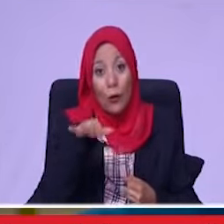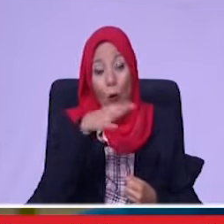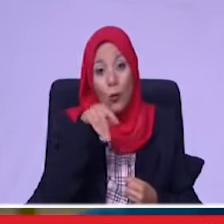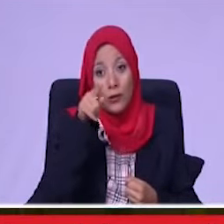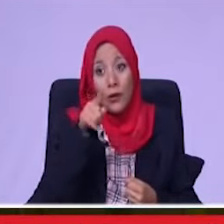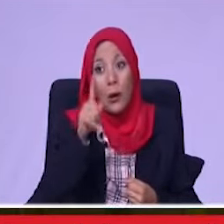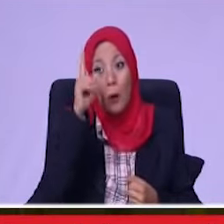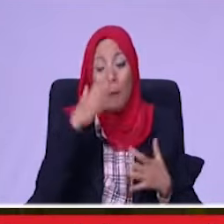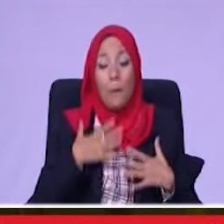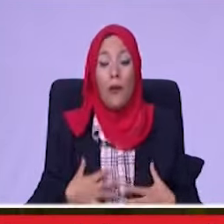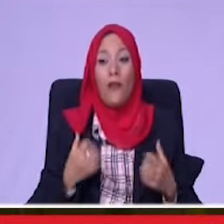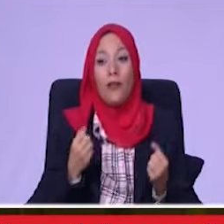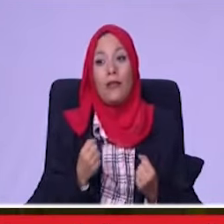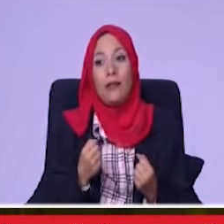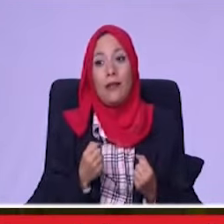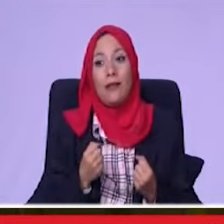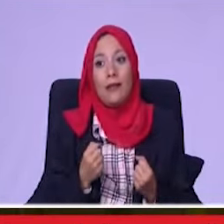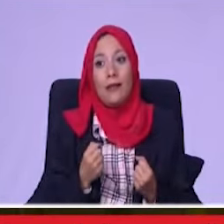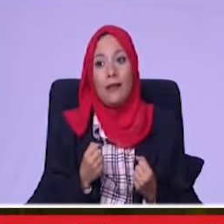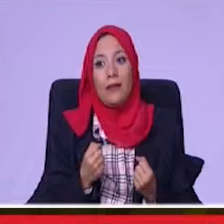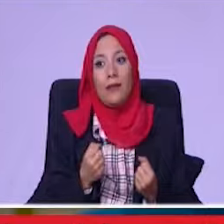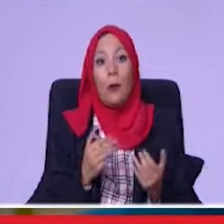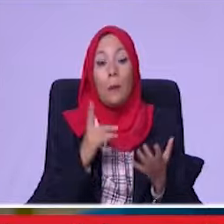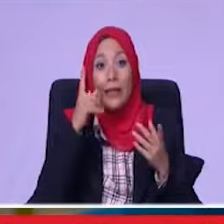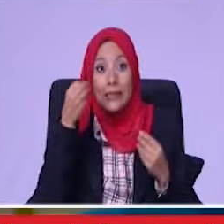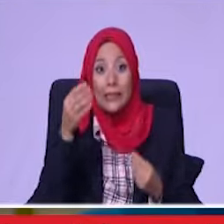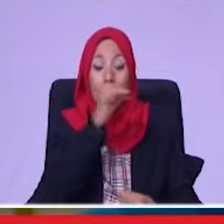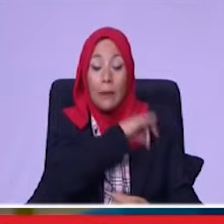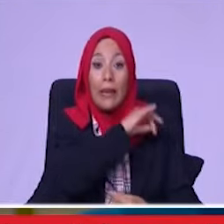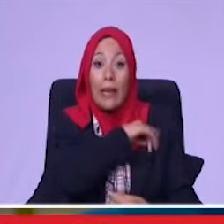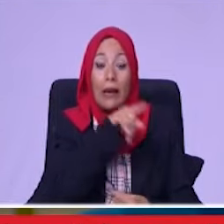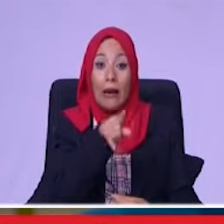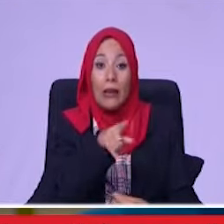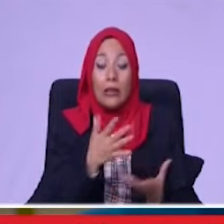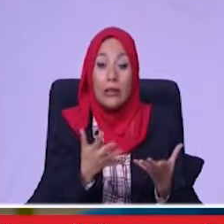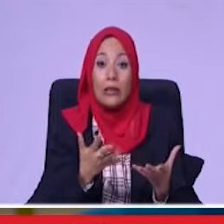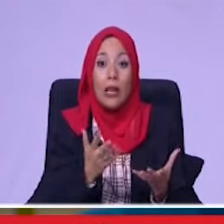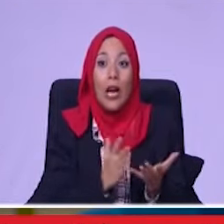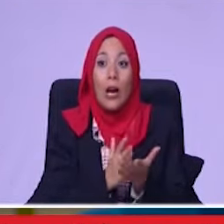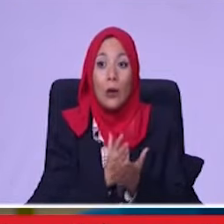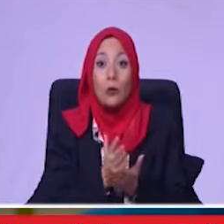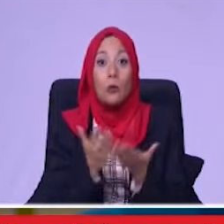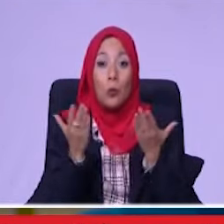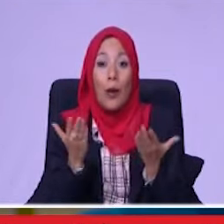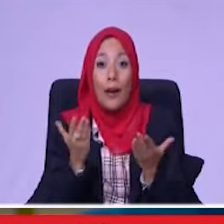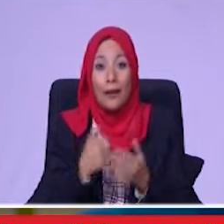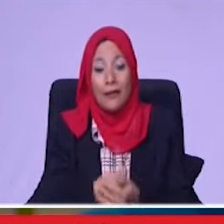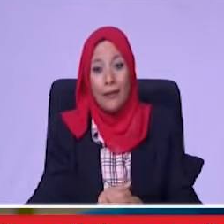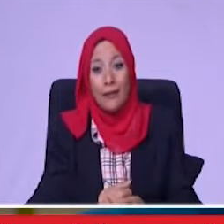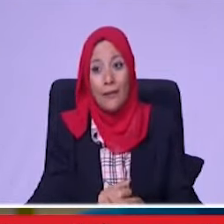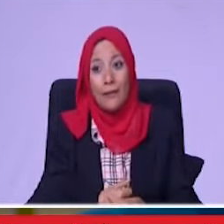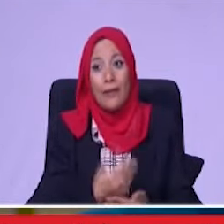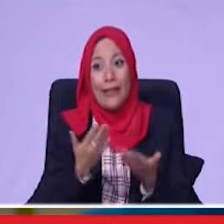ربنا يحفظك، اللهم امين، ويبارك فيك، اللهم ودعائك، ايوه ادعي